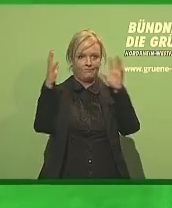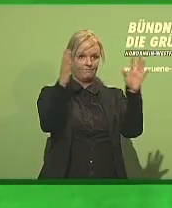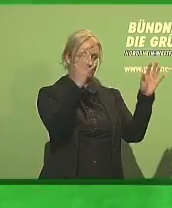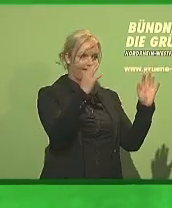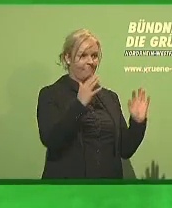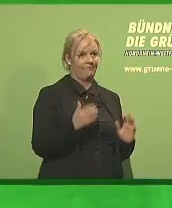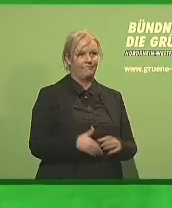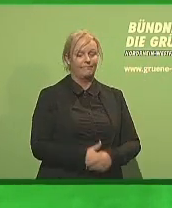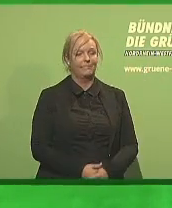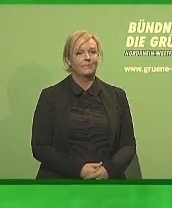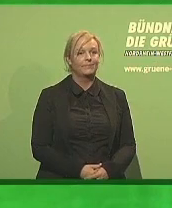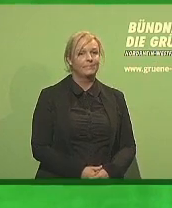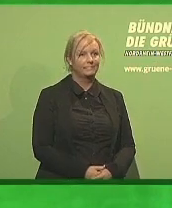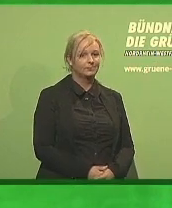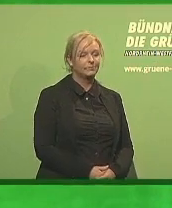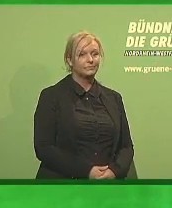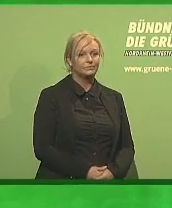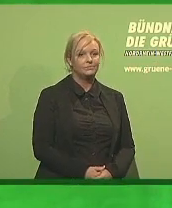Und